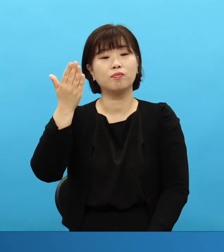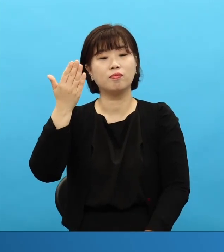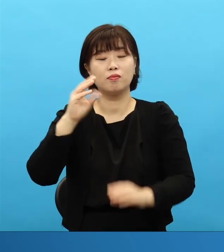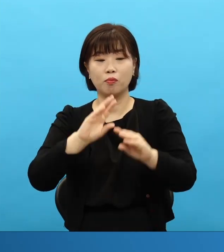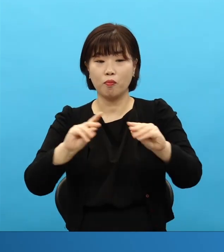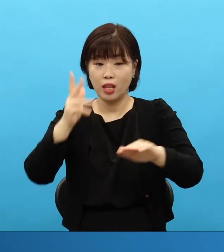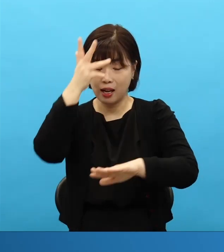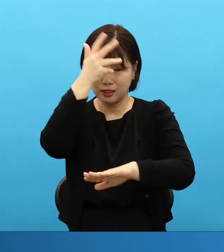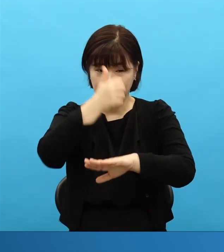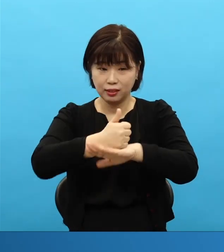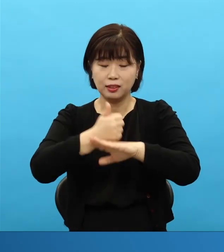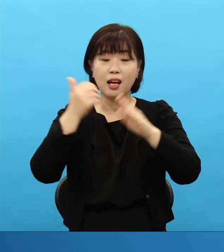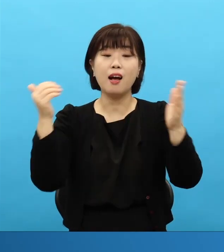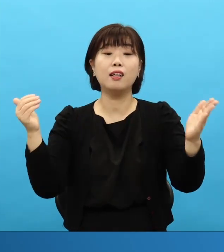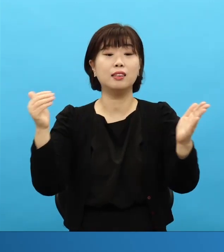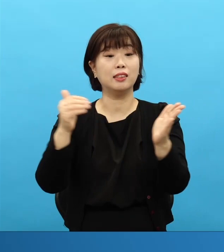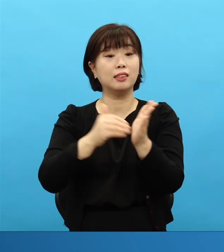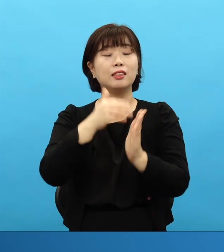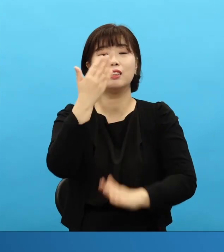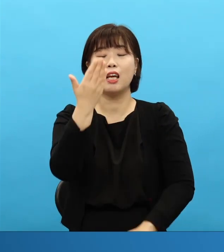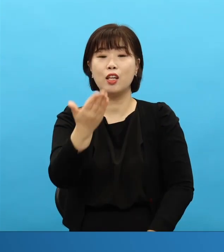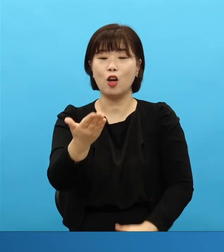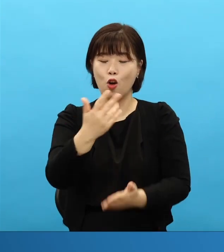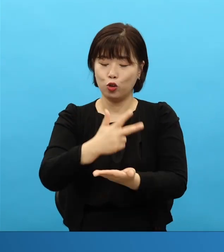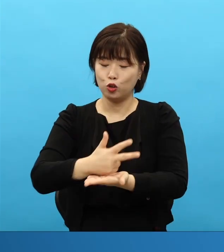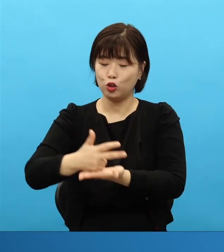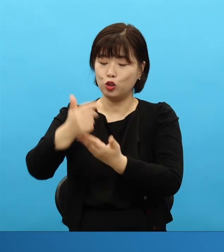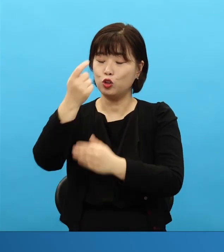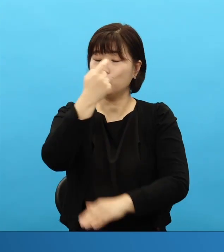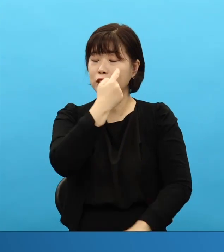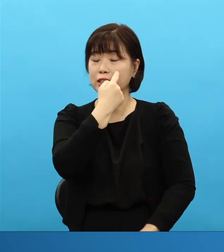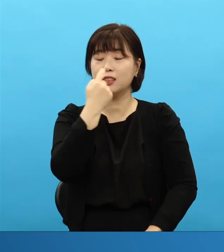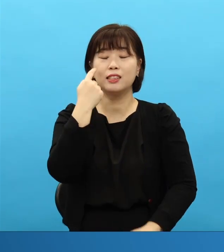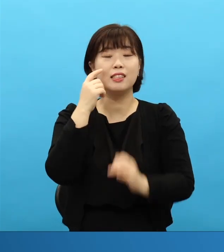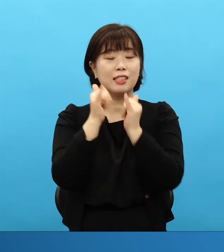땅 끝까지 너 주의 증인